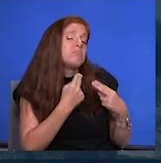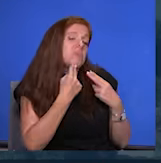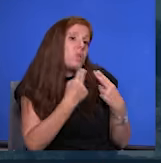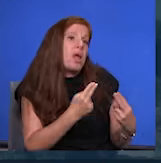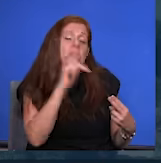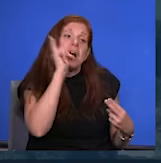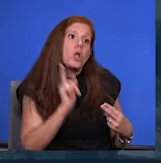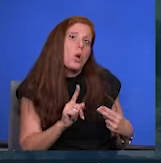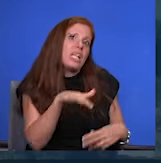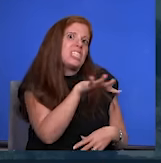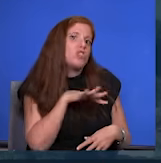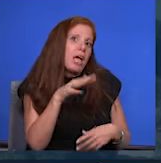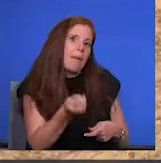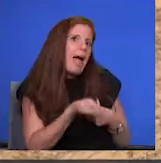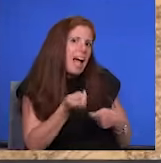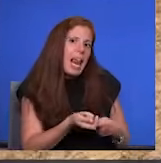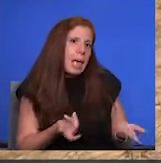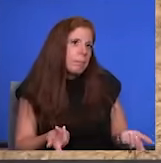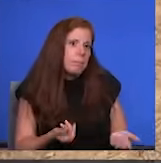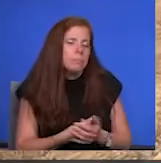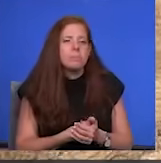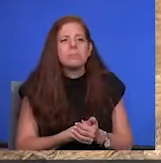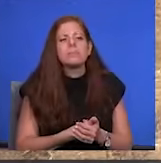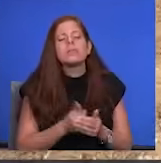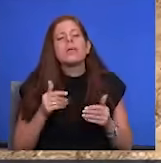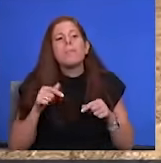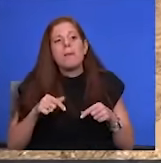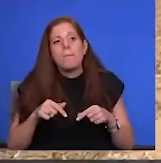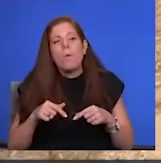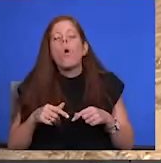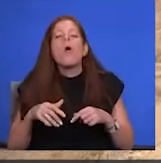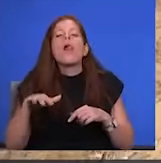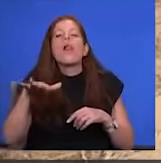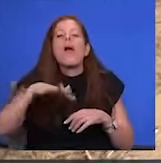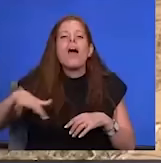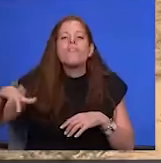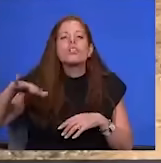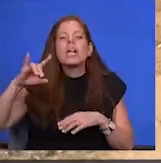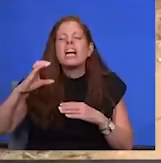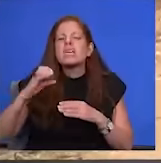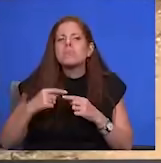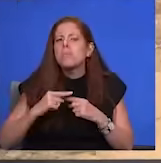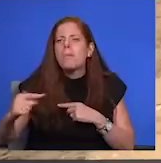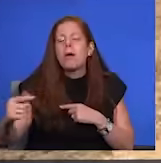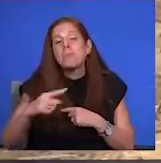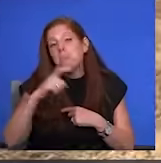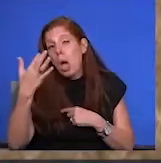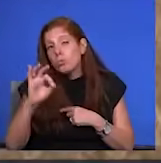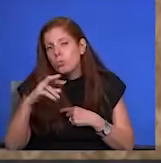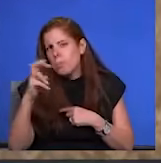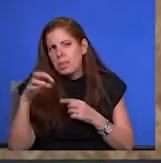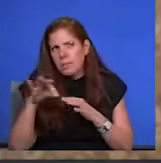יודעת, זה שטחים חקלאיים. מה המרחק מפה להרחבה של כספי? 150 מטר, 200 מטר, אתה רואה אותה ממש